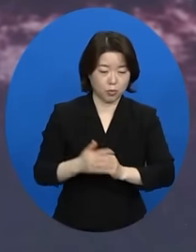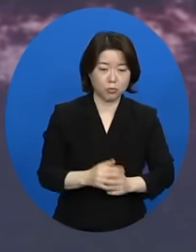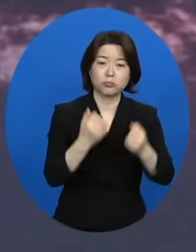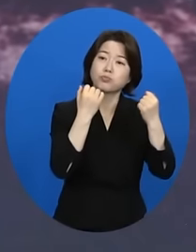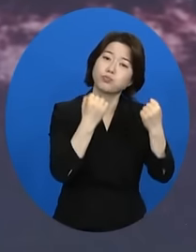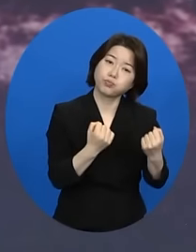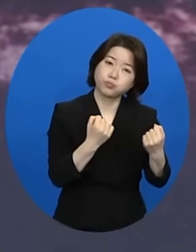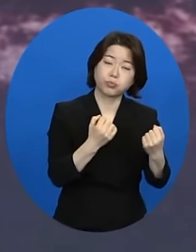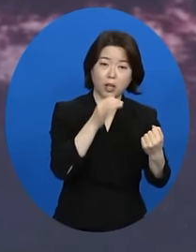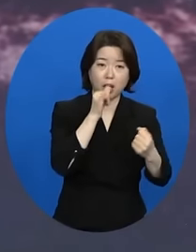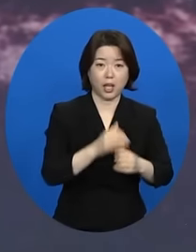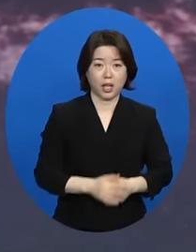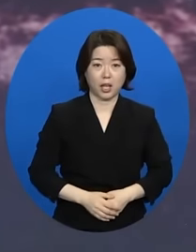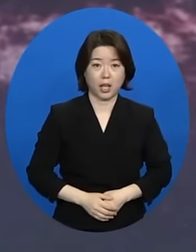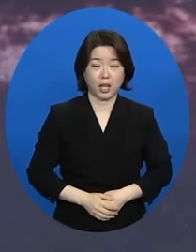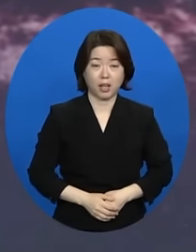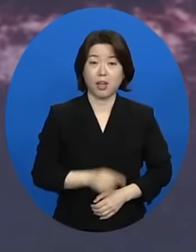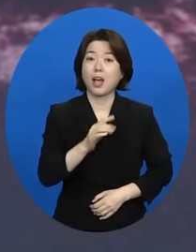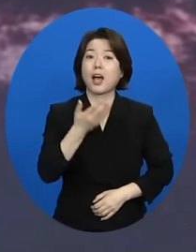말았습니다.